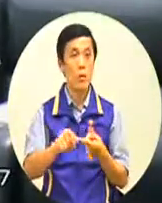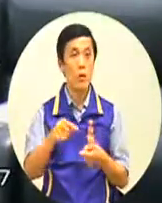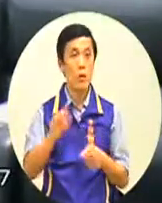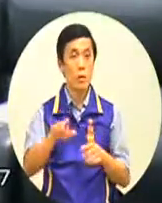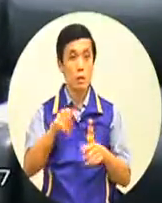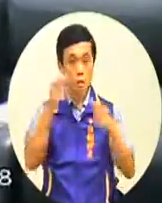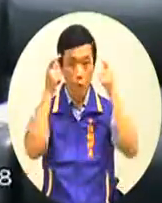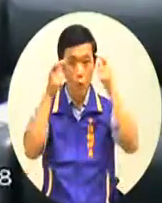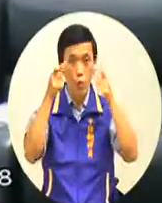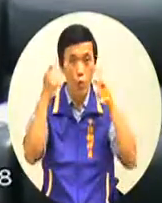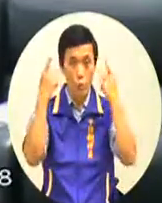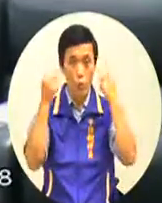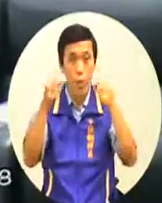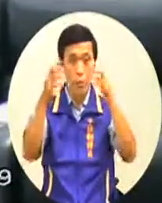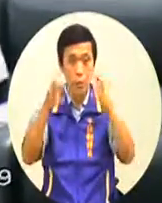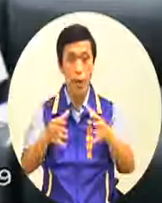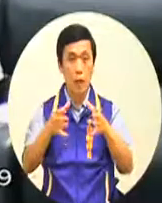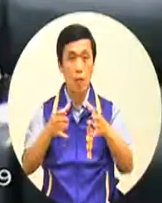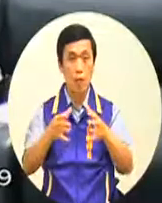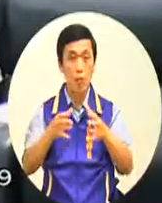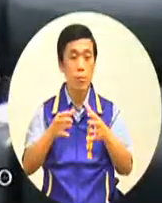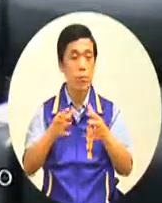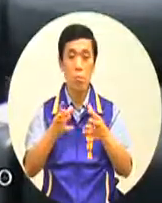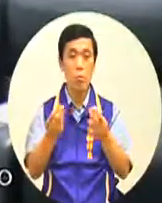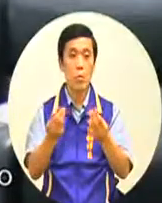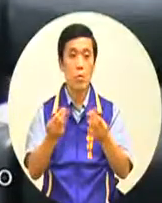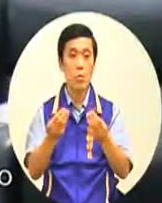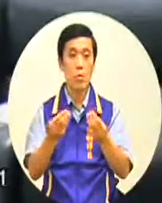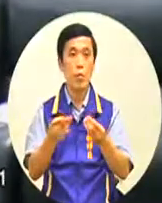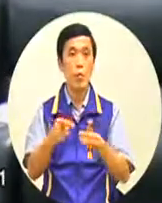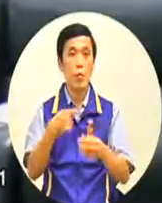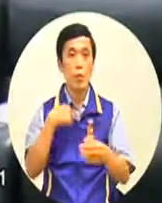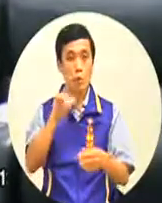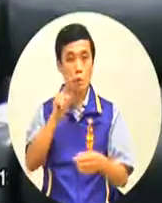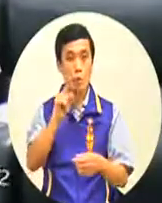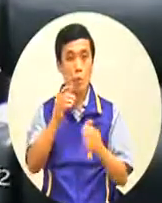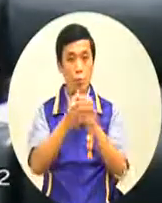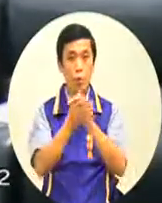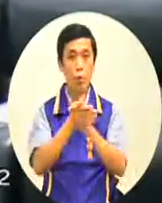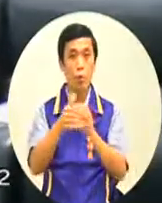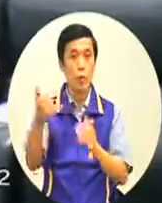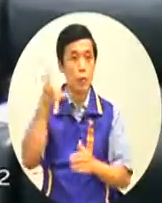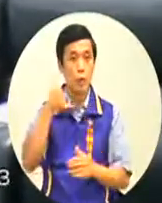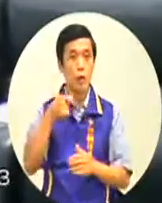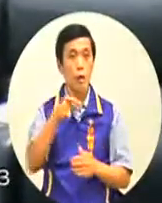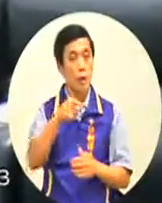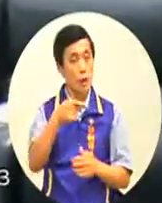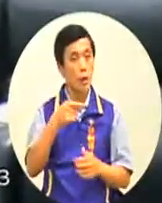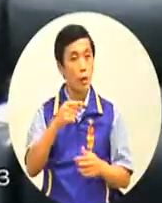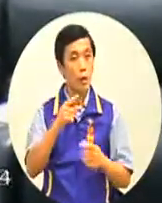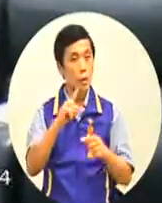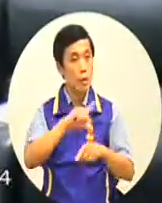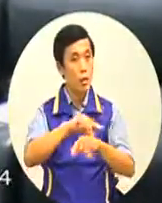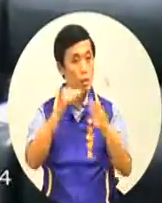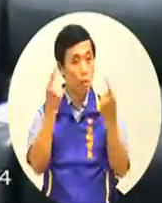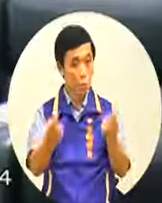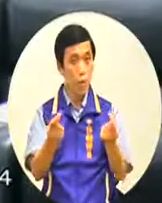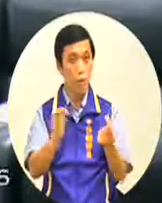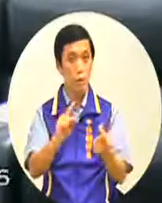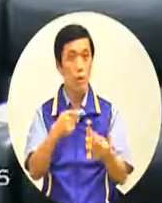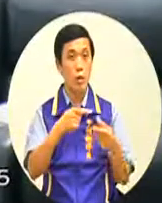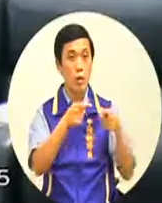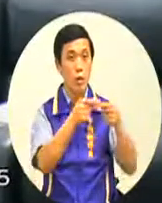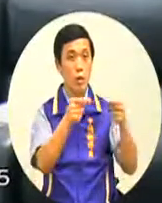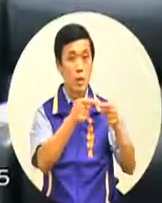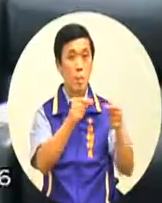流会以后。结果我今天中午，我一个好朋友，他打电话给我，他说：“哎，柏林，真巧，我日本最近